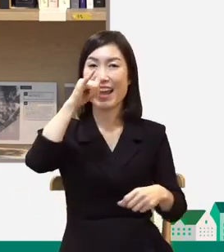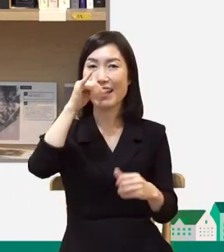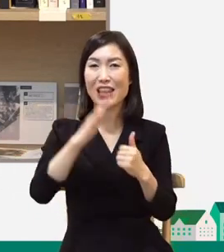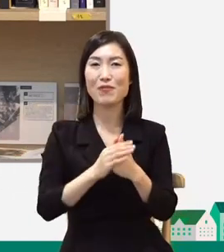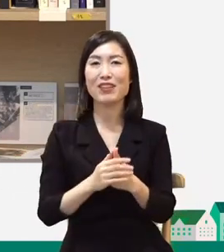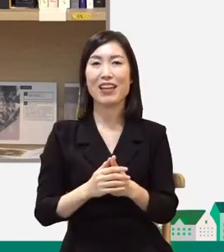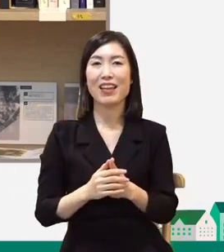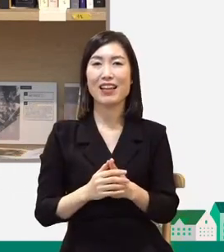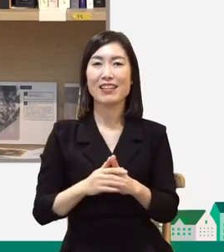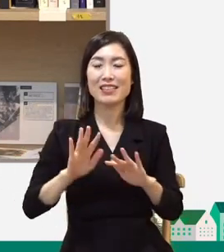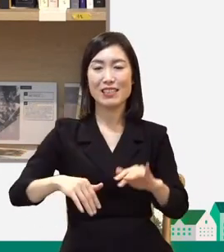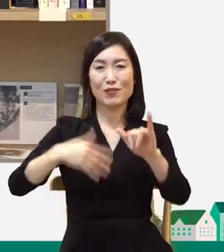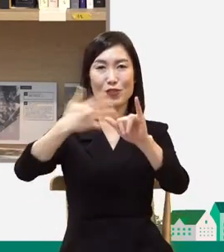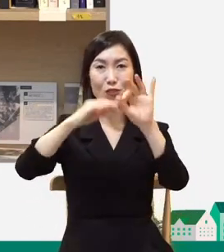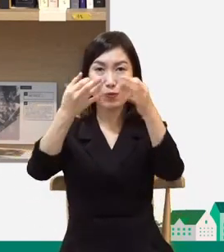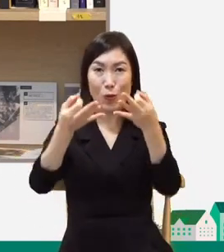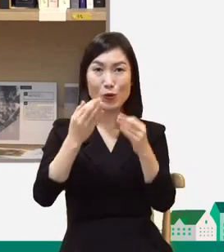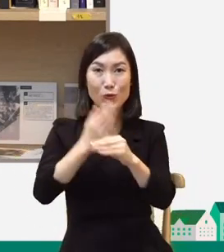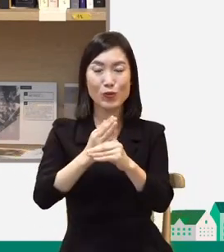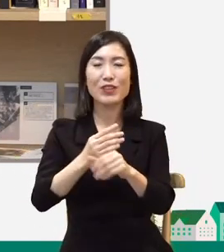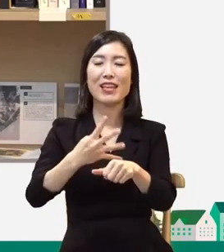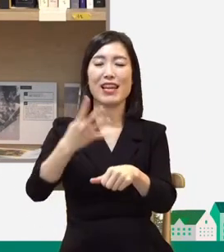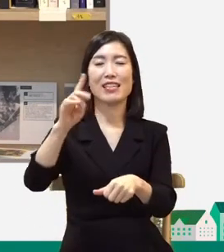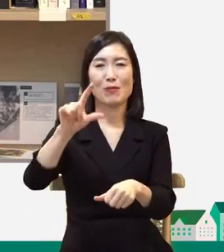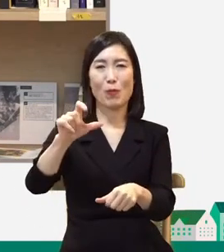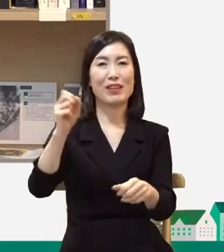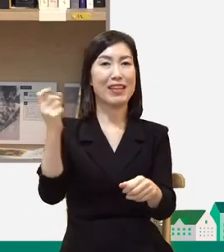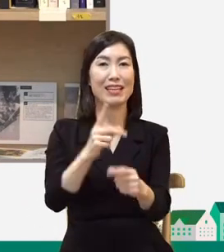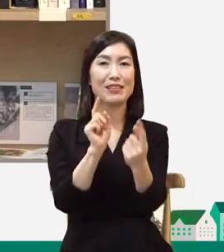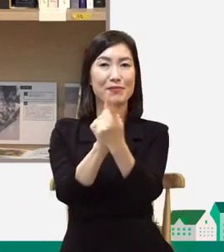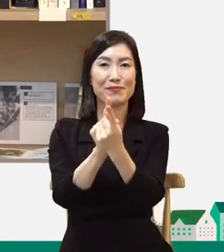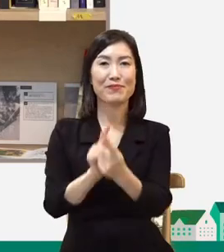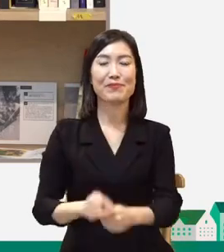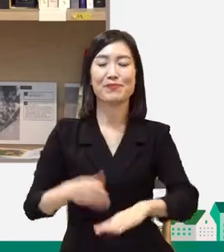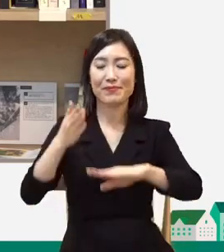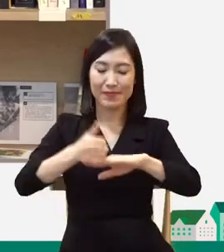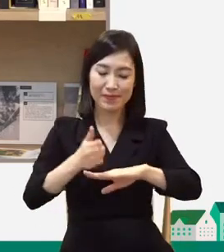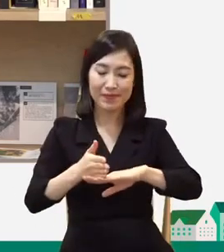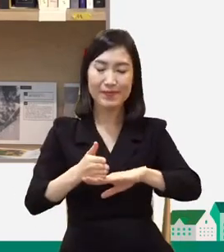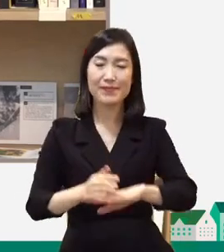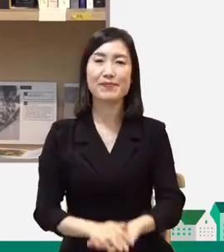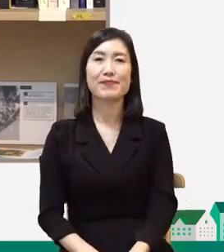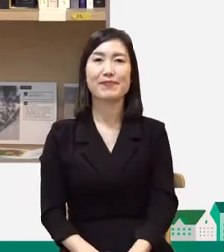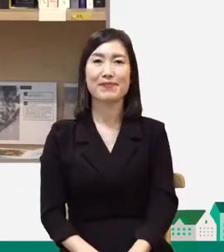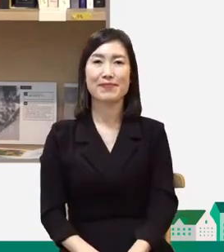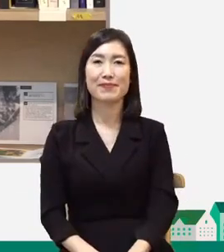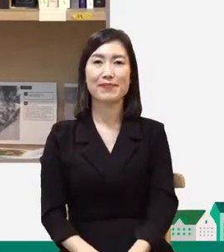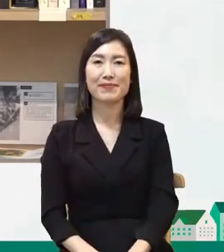지금 함께 하시는 분들 4시 15분에 다시 뵙도록 하겠습니다. 감사합니다.